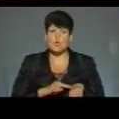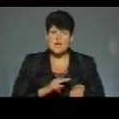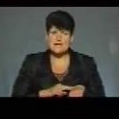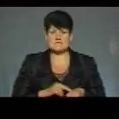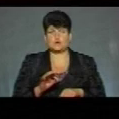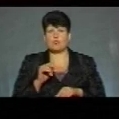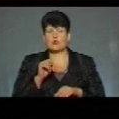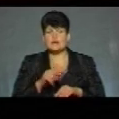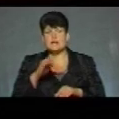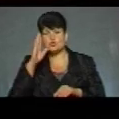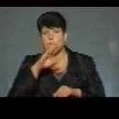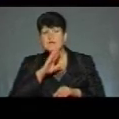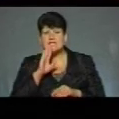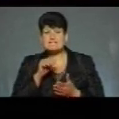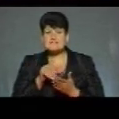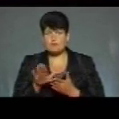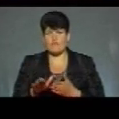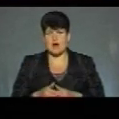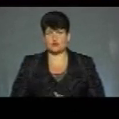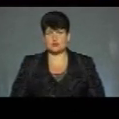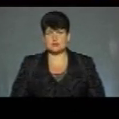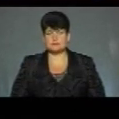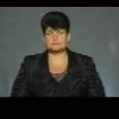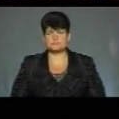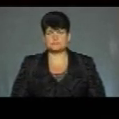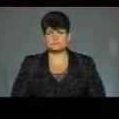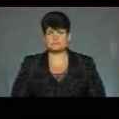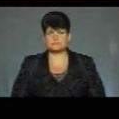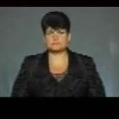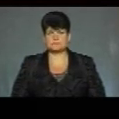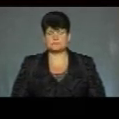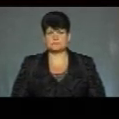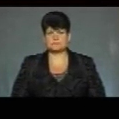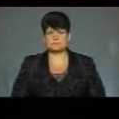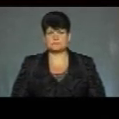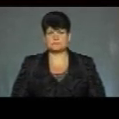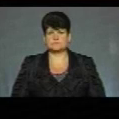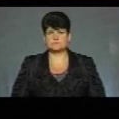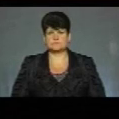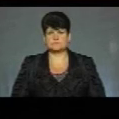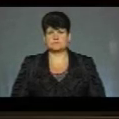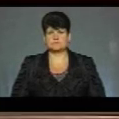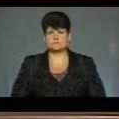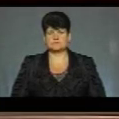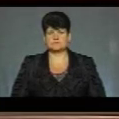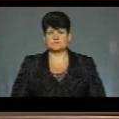те, що батьки відмовляються. Марія Котенко, Андрій Прокопів. Новини на Суспільному. Тернопіль.